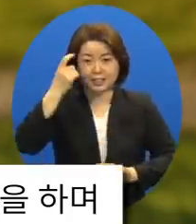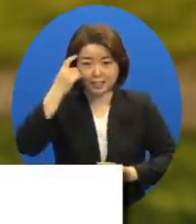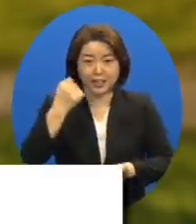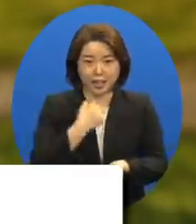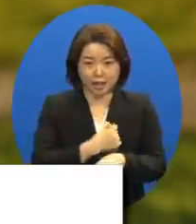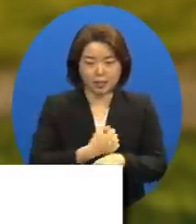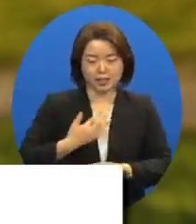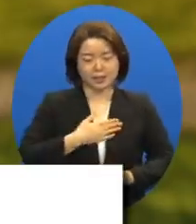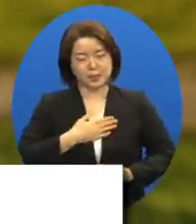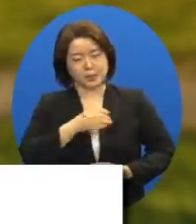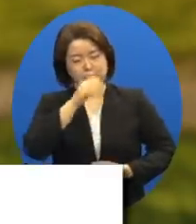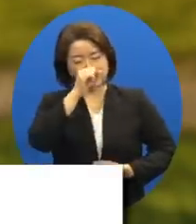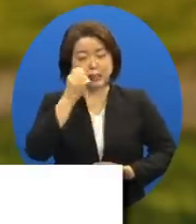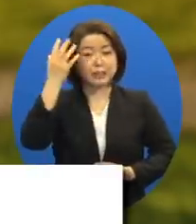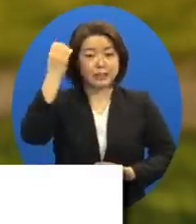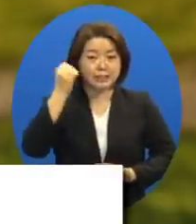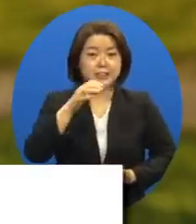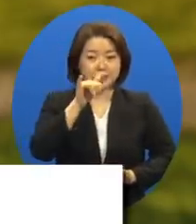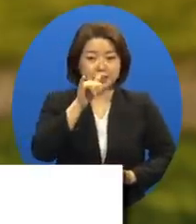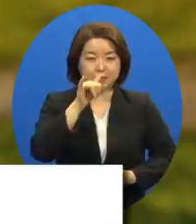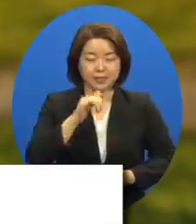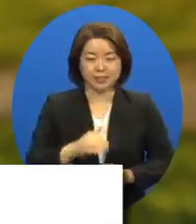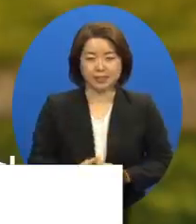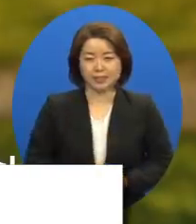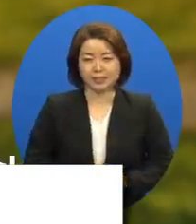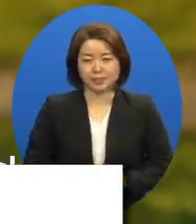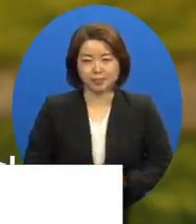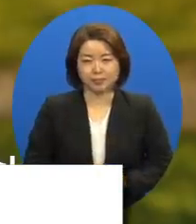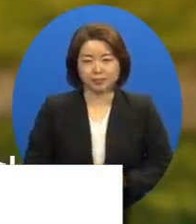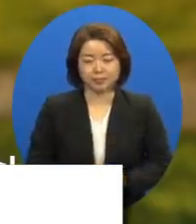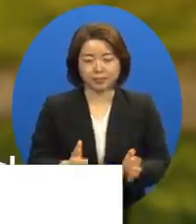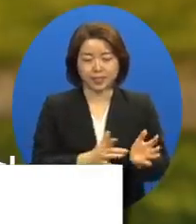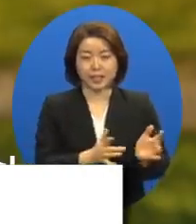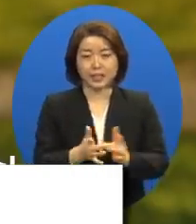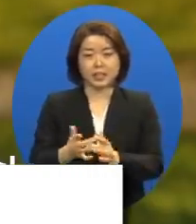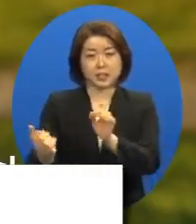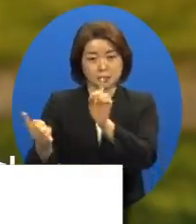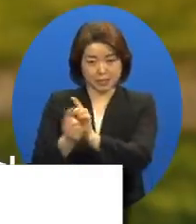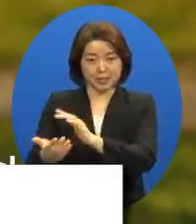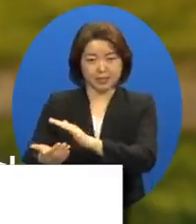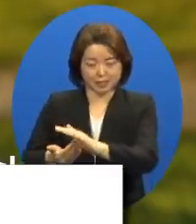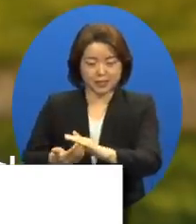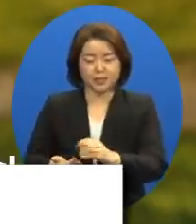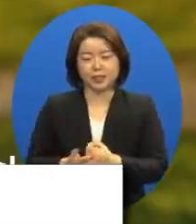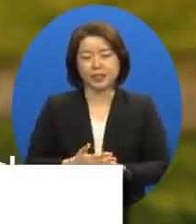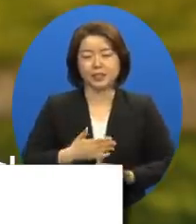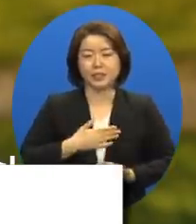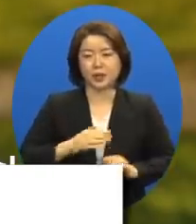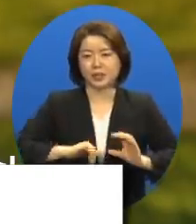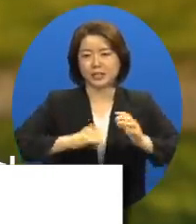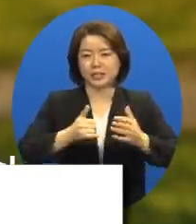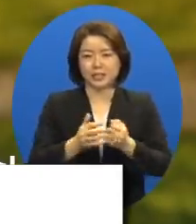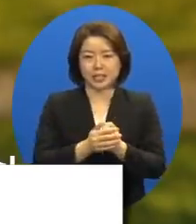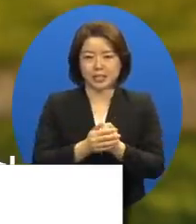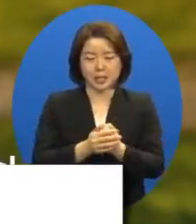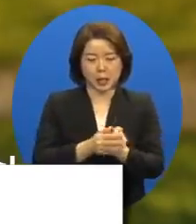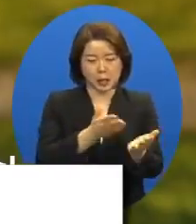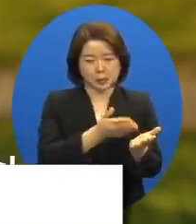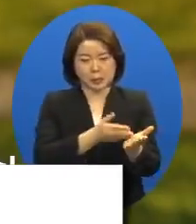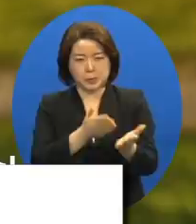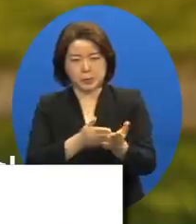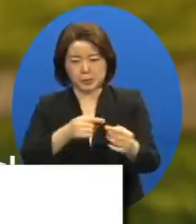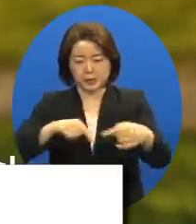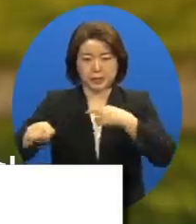기분 좋아 했던 기억이 납니다 예수님을 만나기 전 전 세상에서 이슈가 되는 정치적인